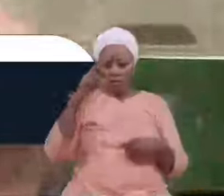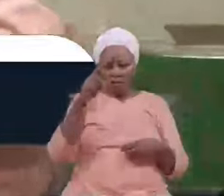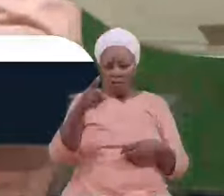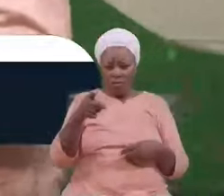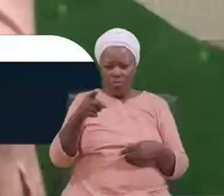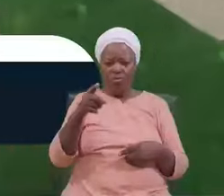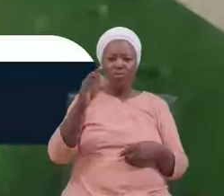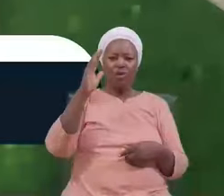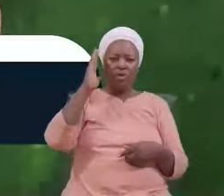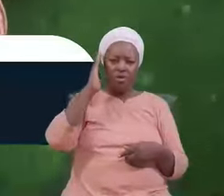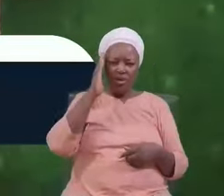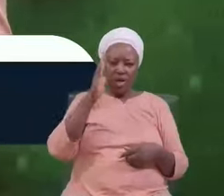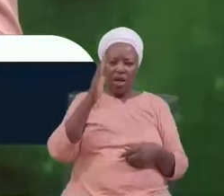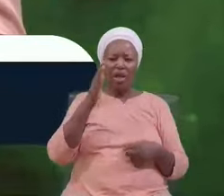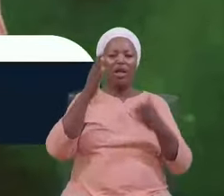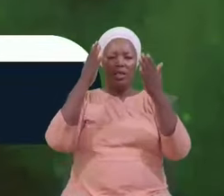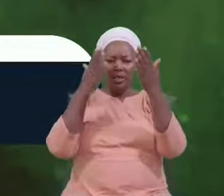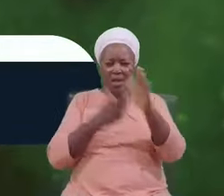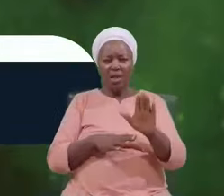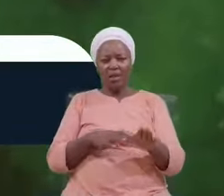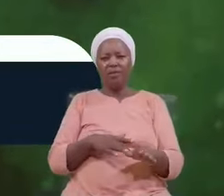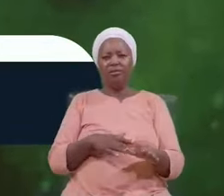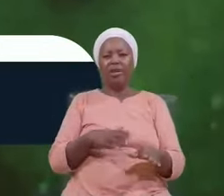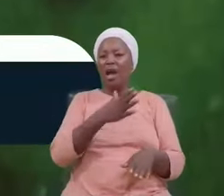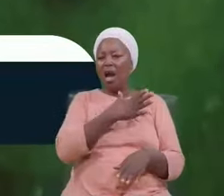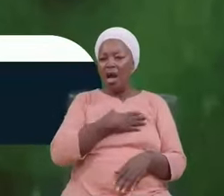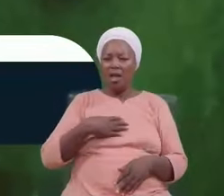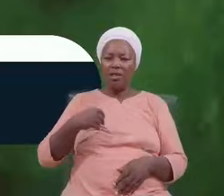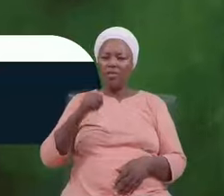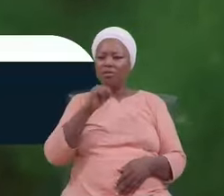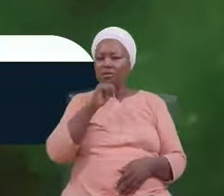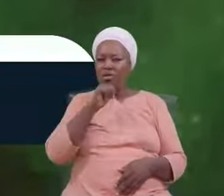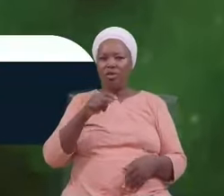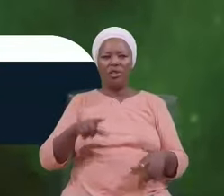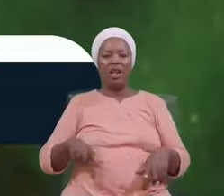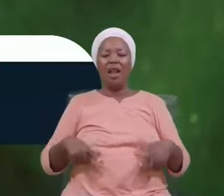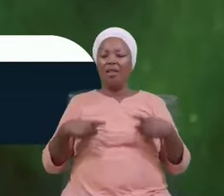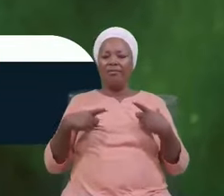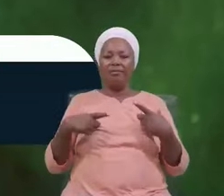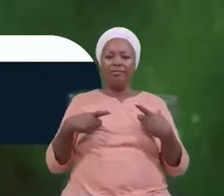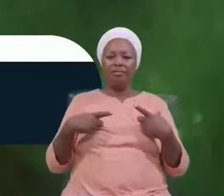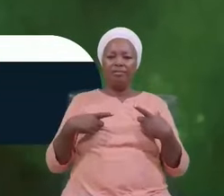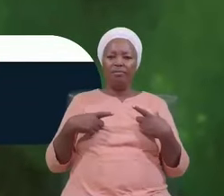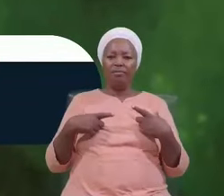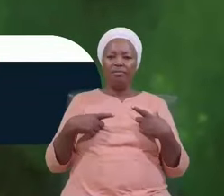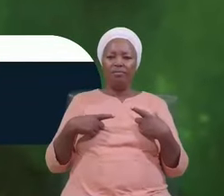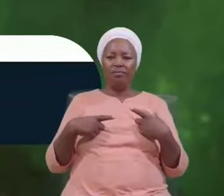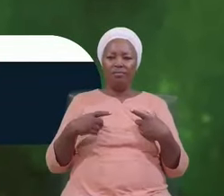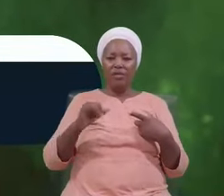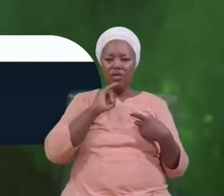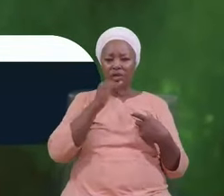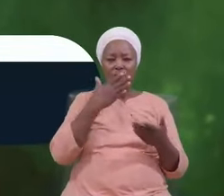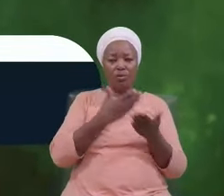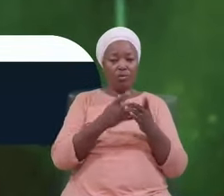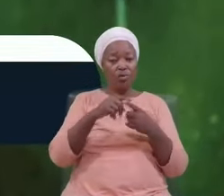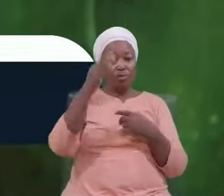Tu vas mourir et tu ne vivras plus. C'est bon de